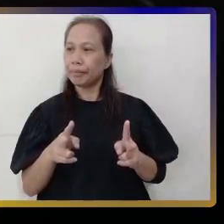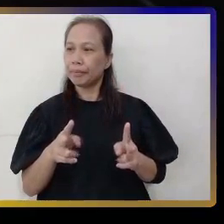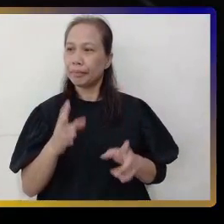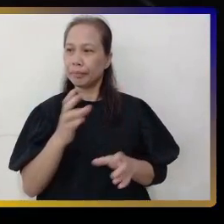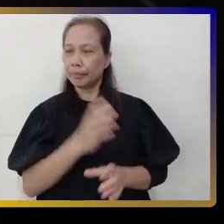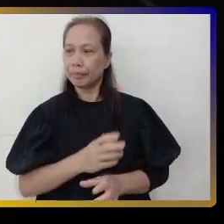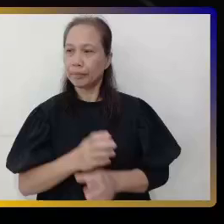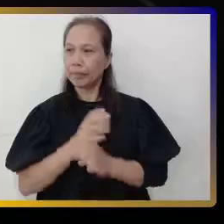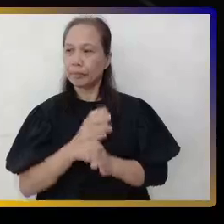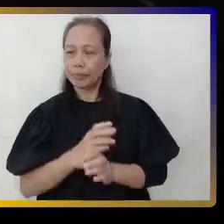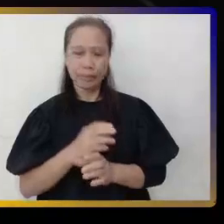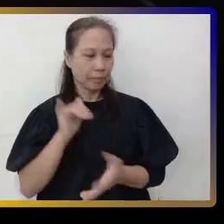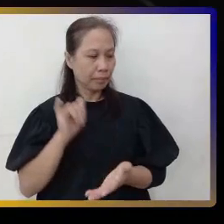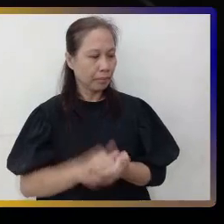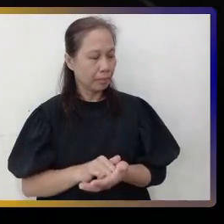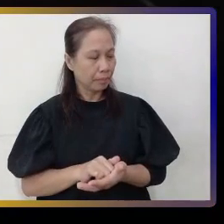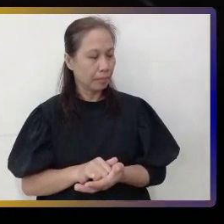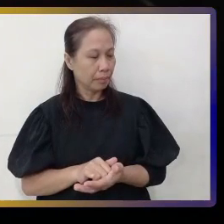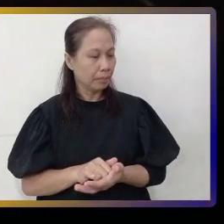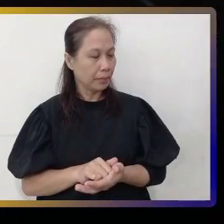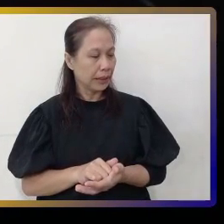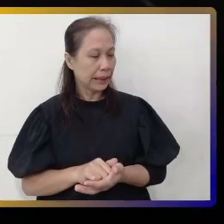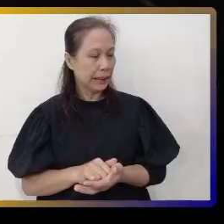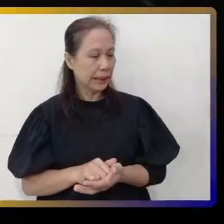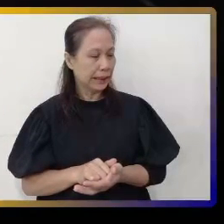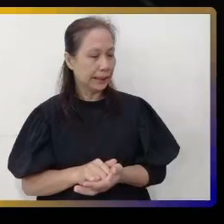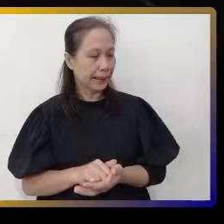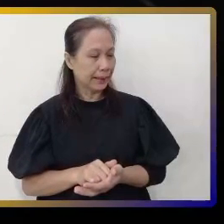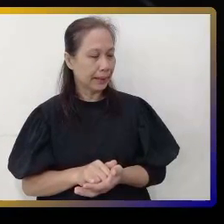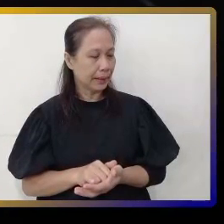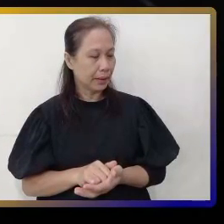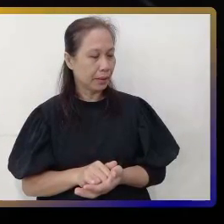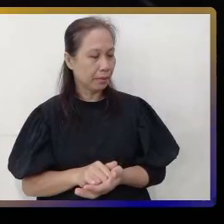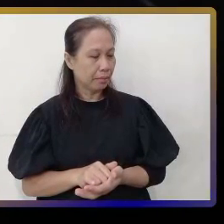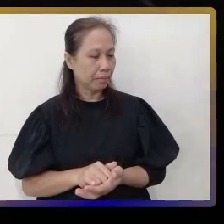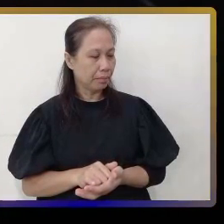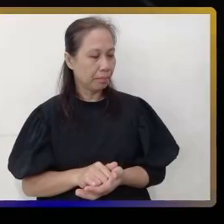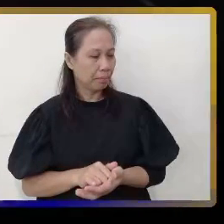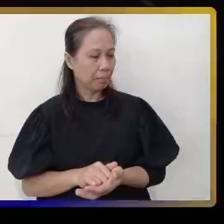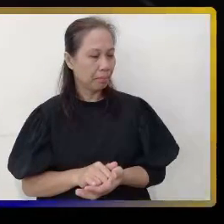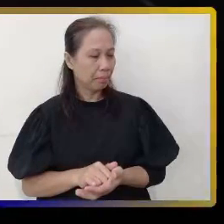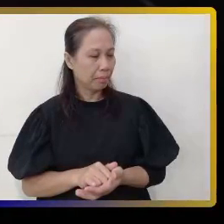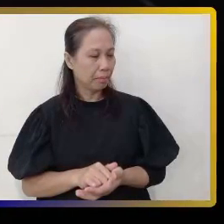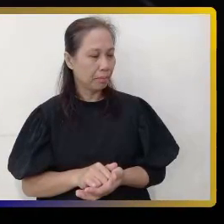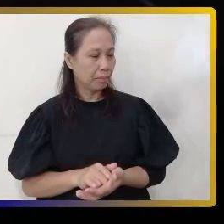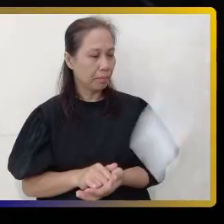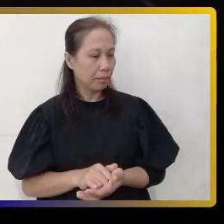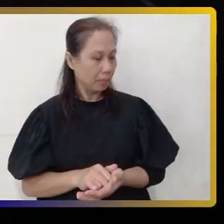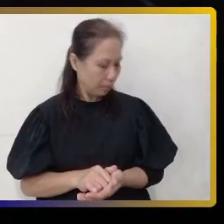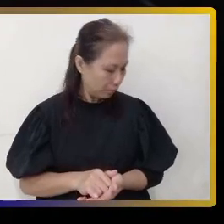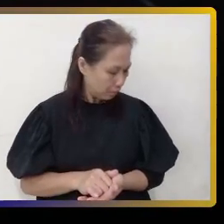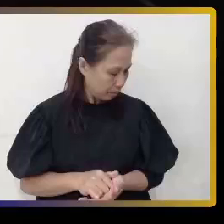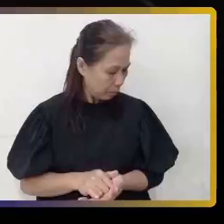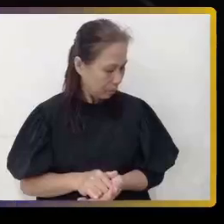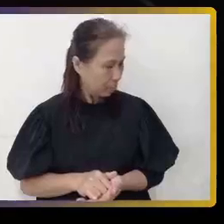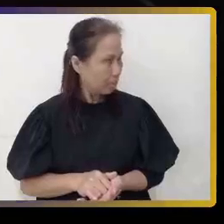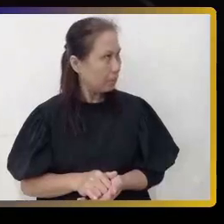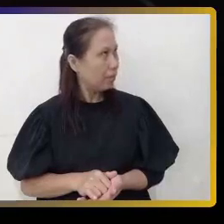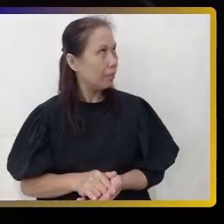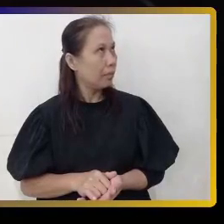going na po tayo m ver number 6 okay Oh priest that